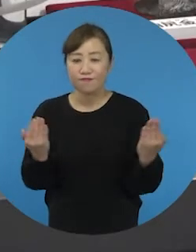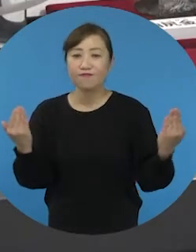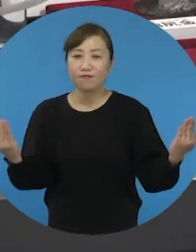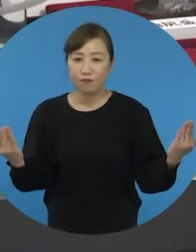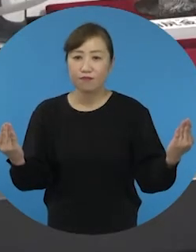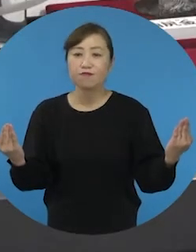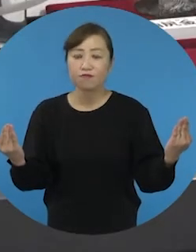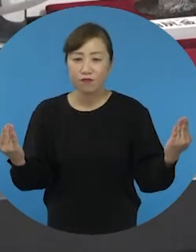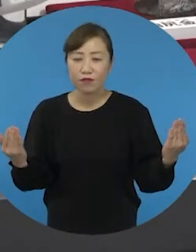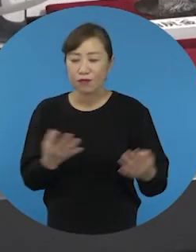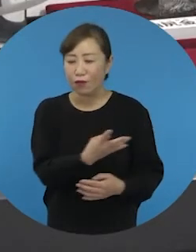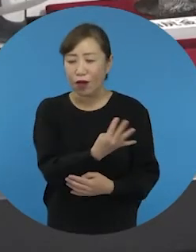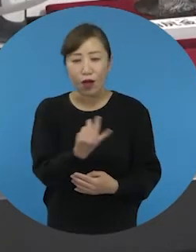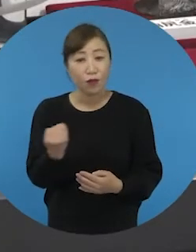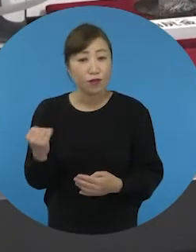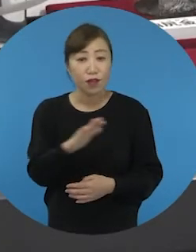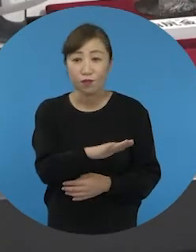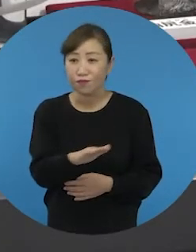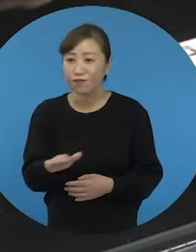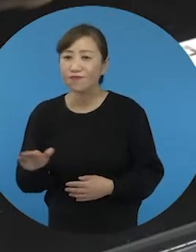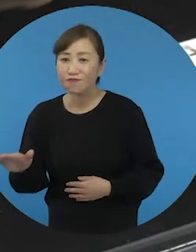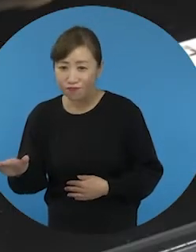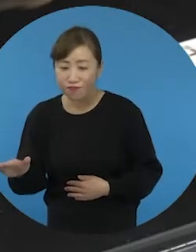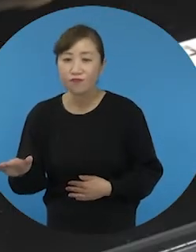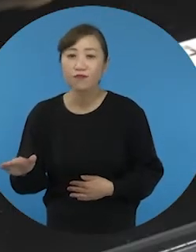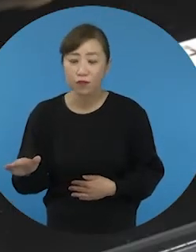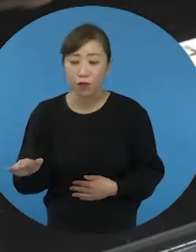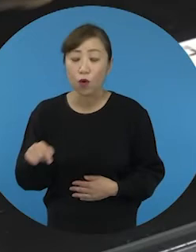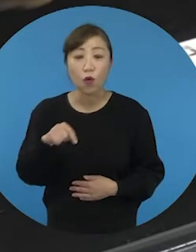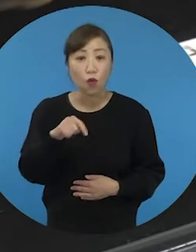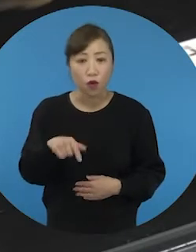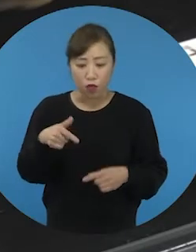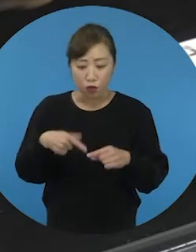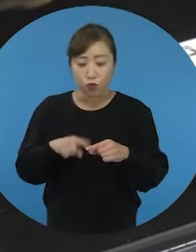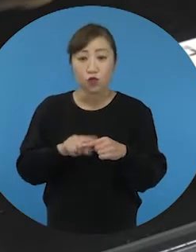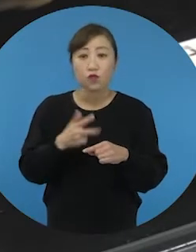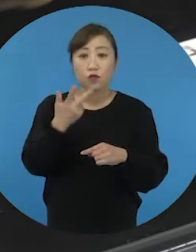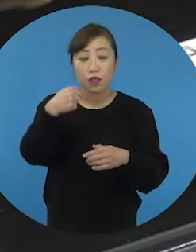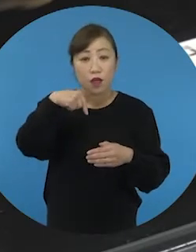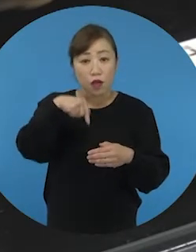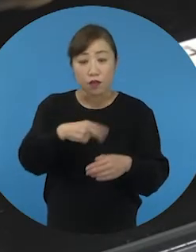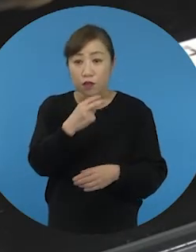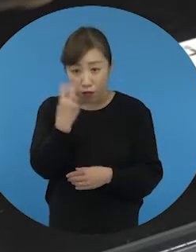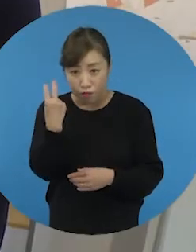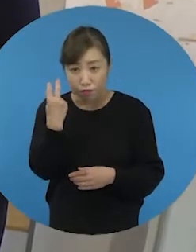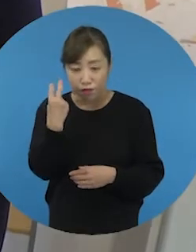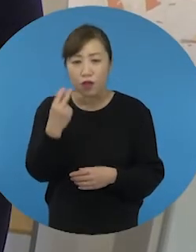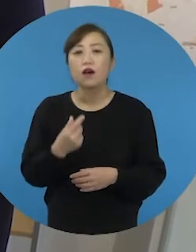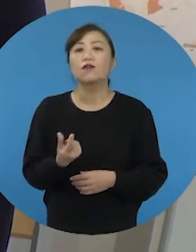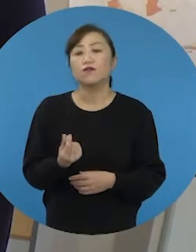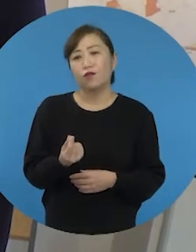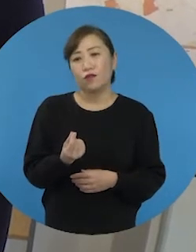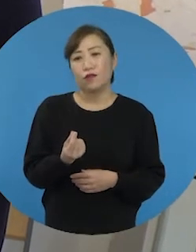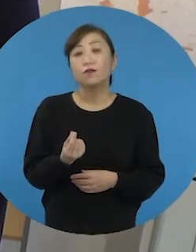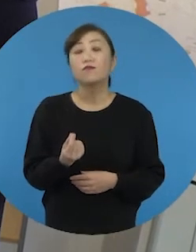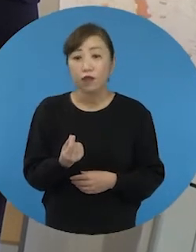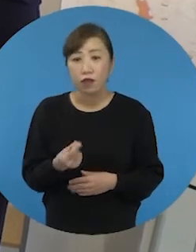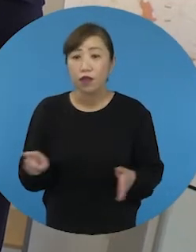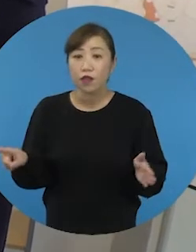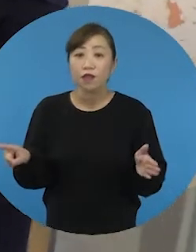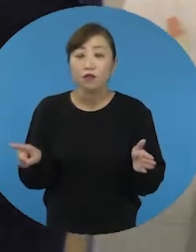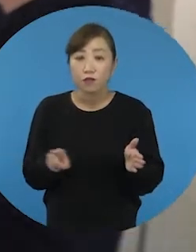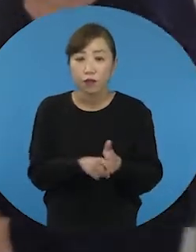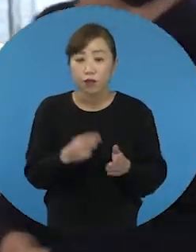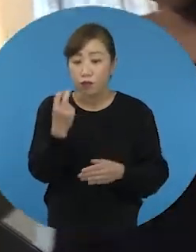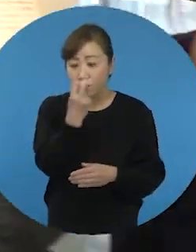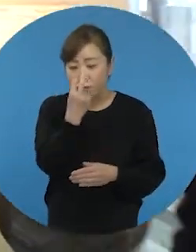あ、たくさんの展示がありますけれども全部府中市内で発掘されたものなんですか？ はい、府中市内でこれまで行